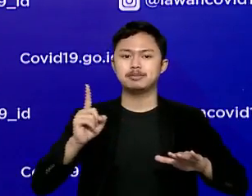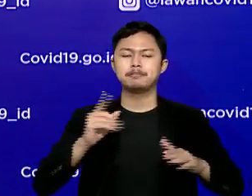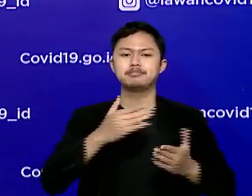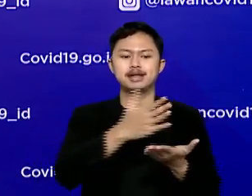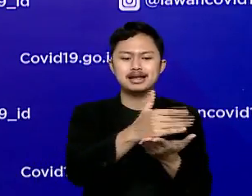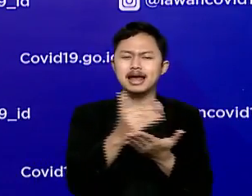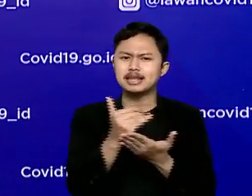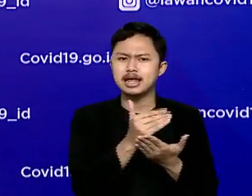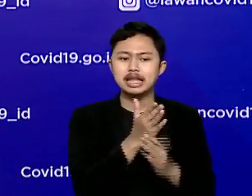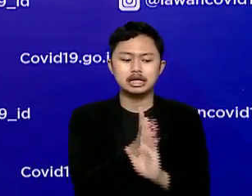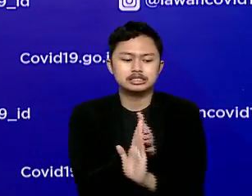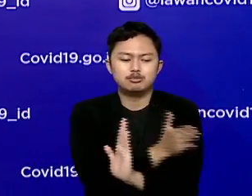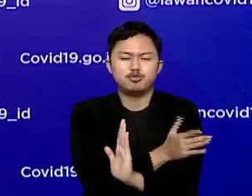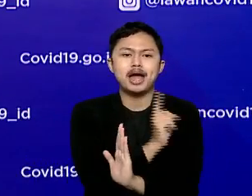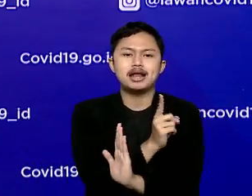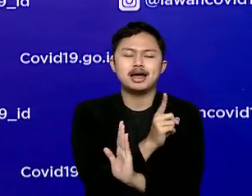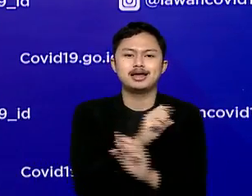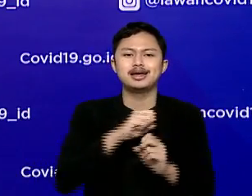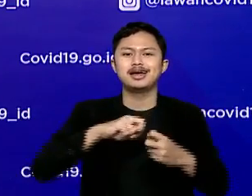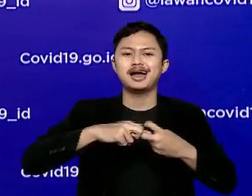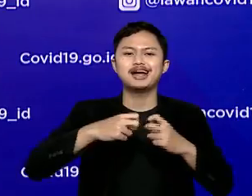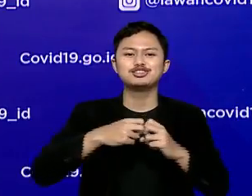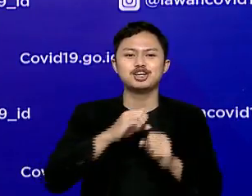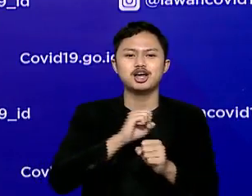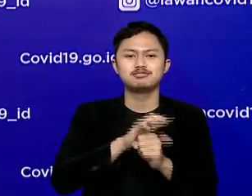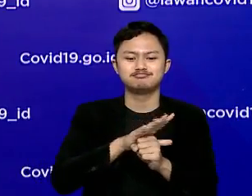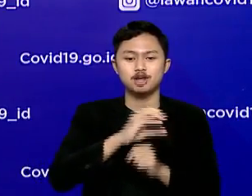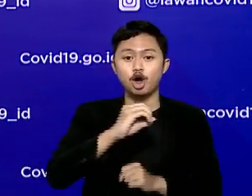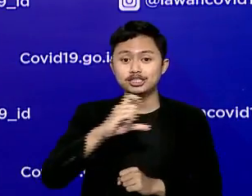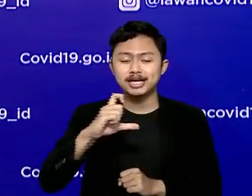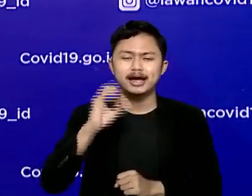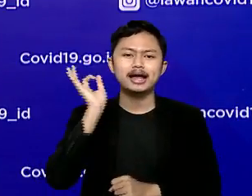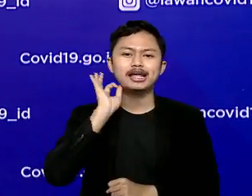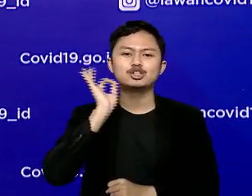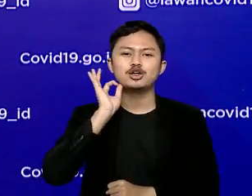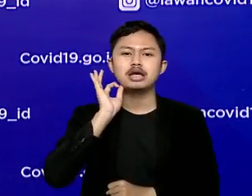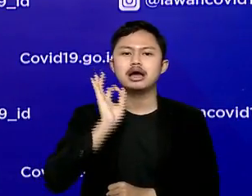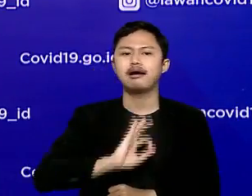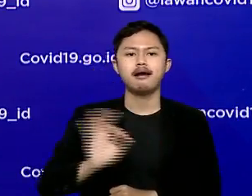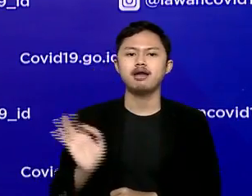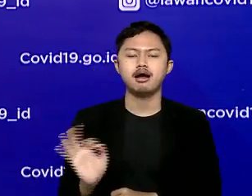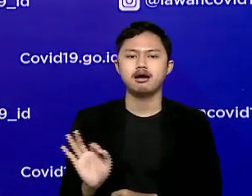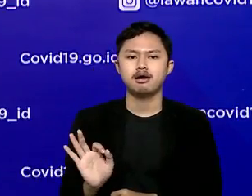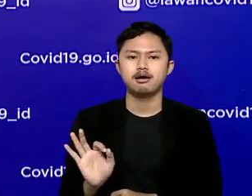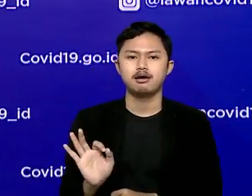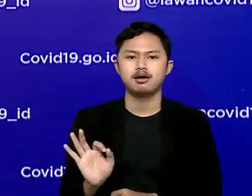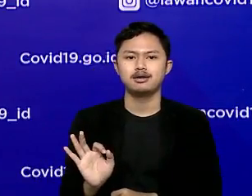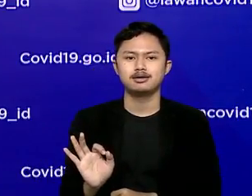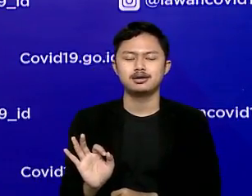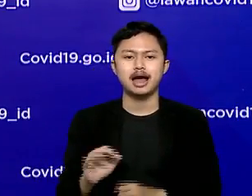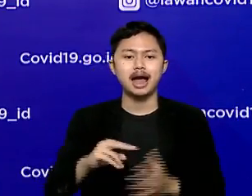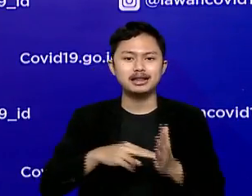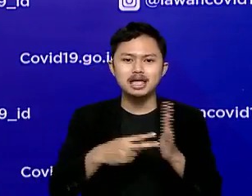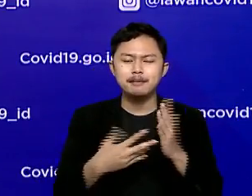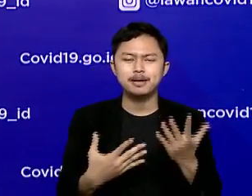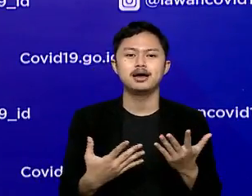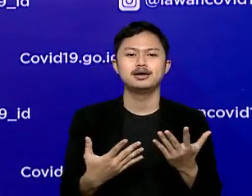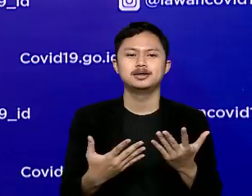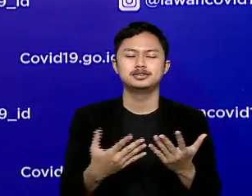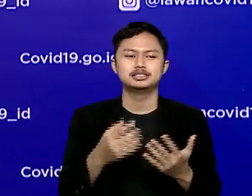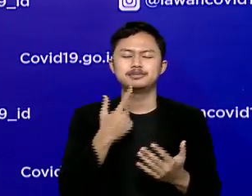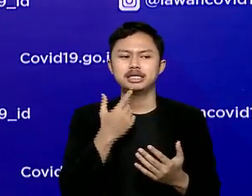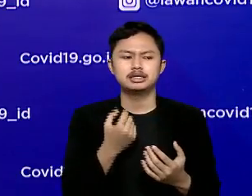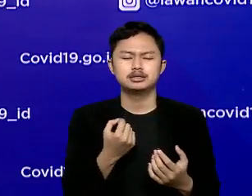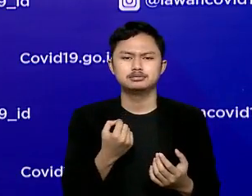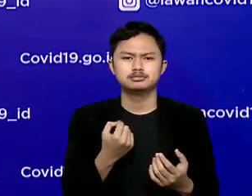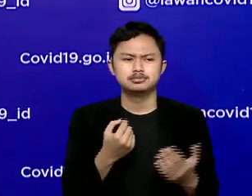awal menunjukkan kasus Omikron cenderung bergejala ringan atau bahkan tanpa gejala. Untuk itu, upaya